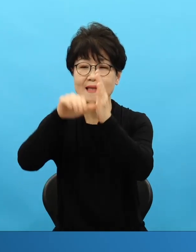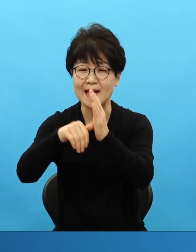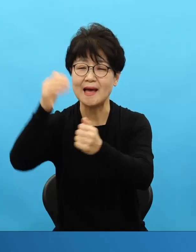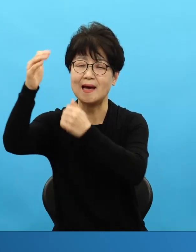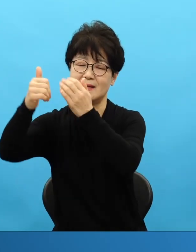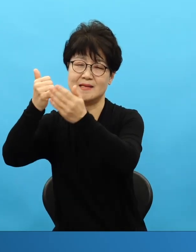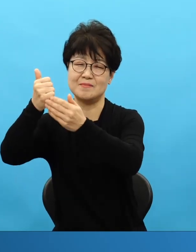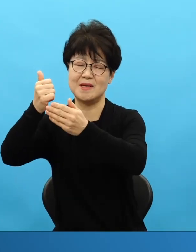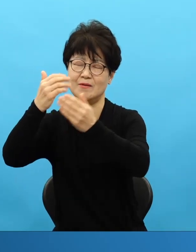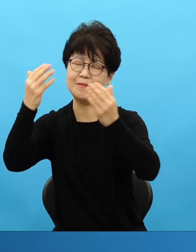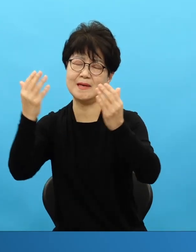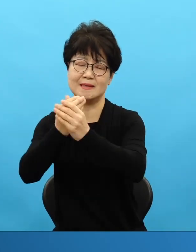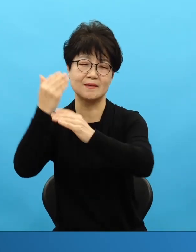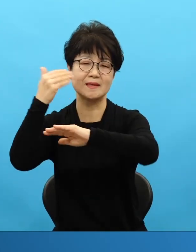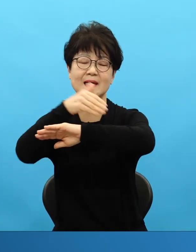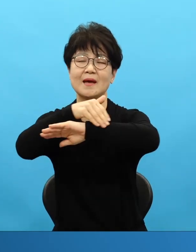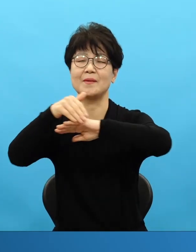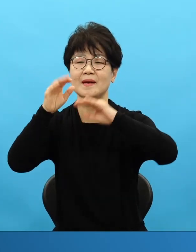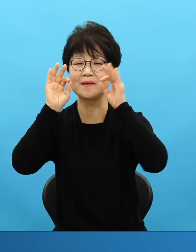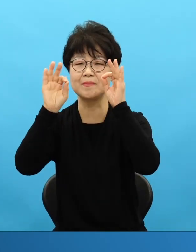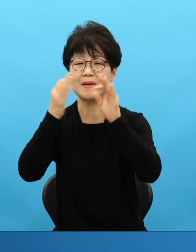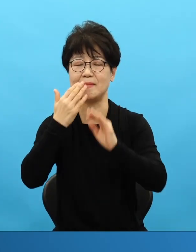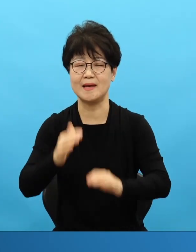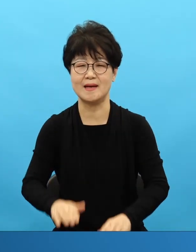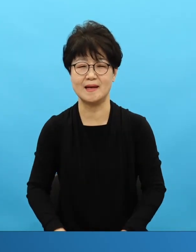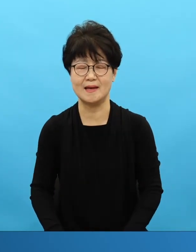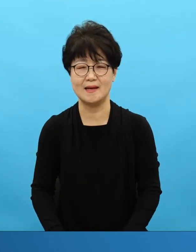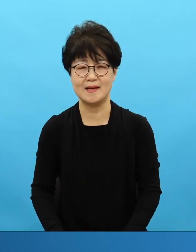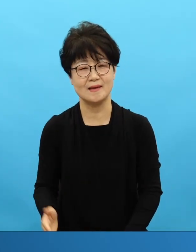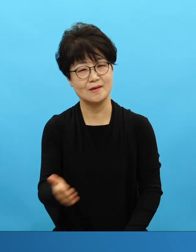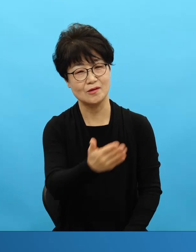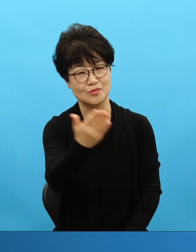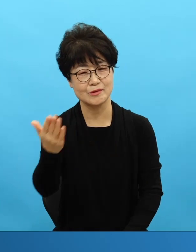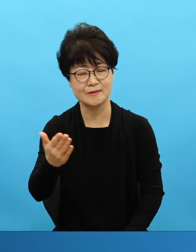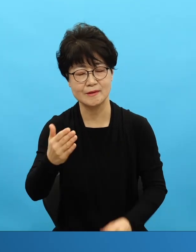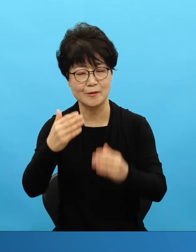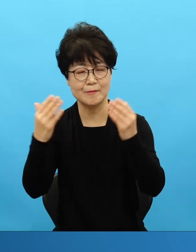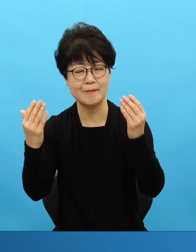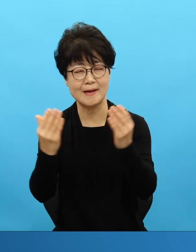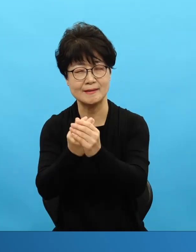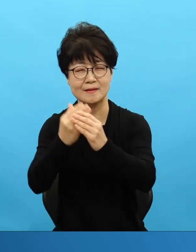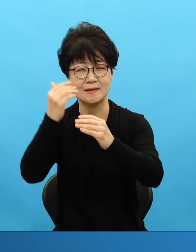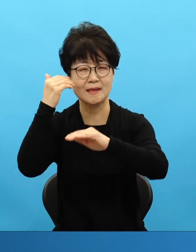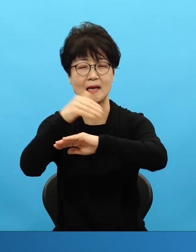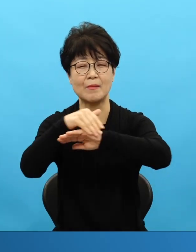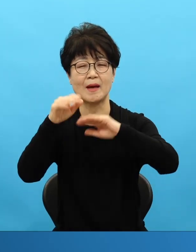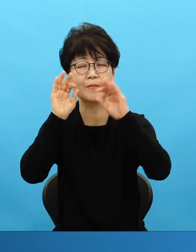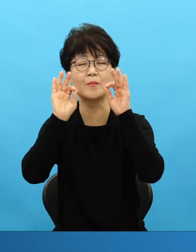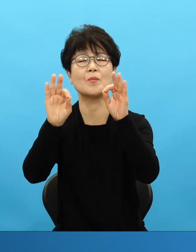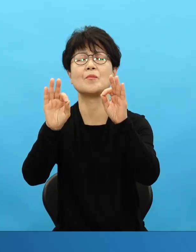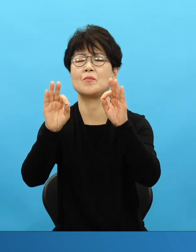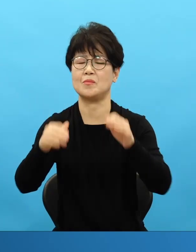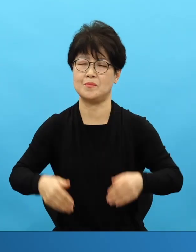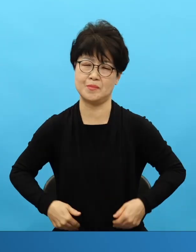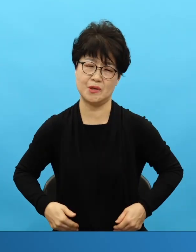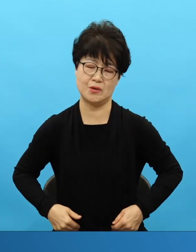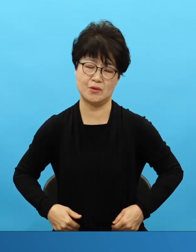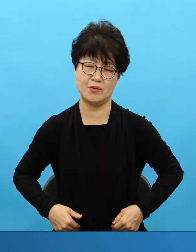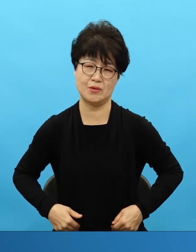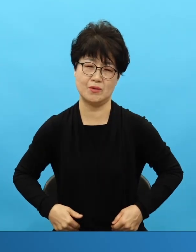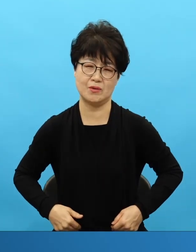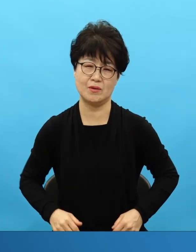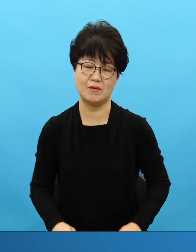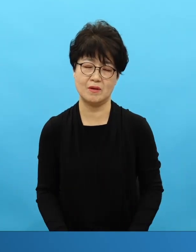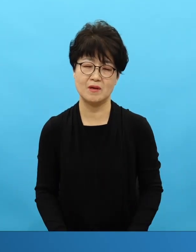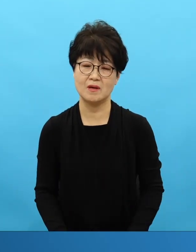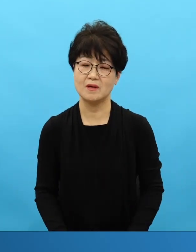this. 여러분에게 절대 계획이 보여야 돼요. You must see the absolute plan. 보일 겁니다. And it will 그 이전에는 안 하는